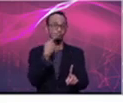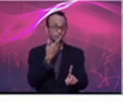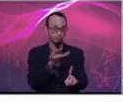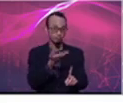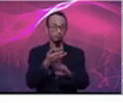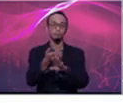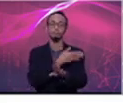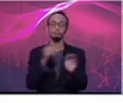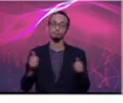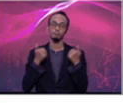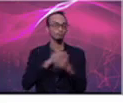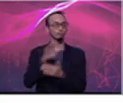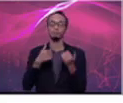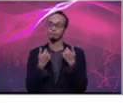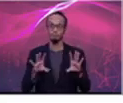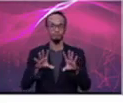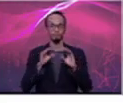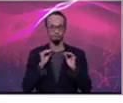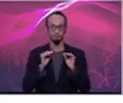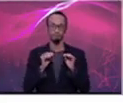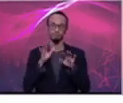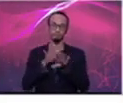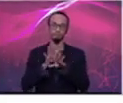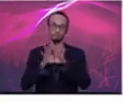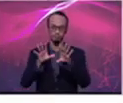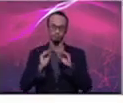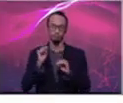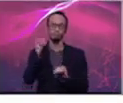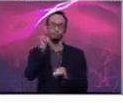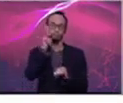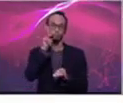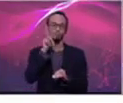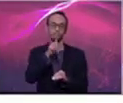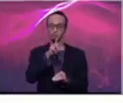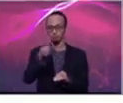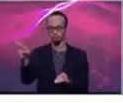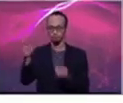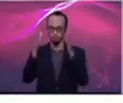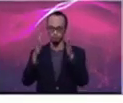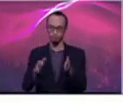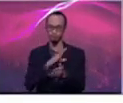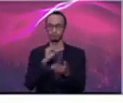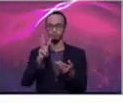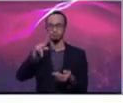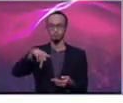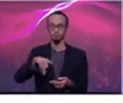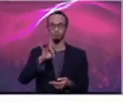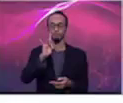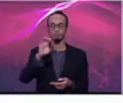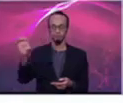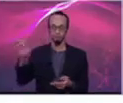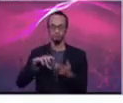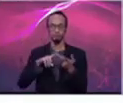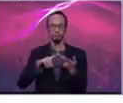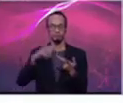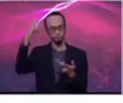sebelum hari raya semua penerima yang paling ramai adalah di Kedah dengan 1000 penerima baju raya diikuti wilayah Persekutuan 800 pasang dan